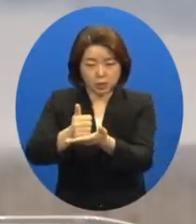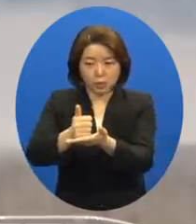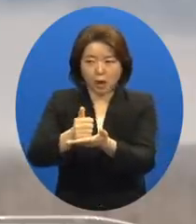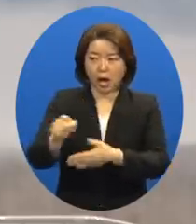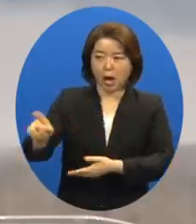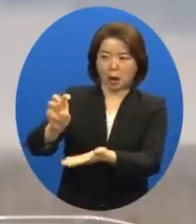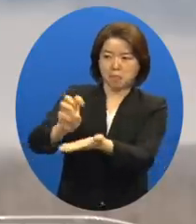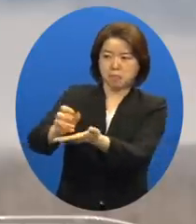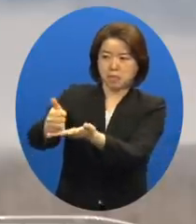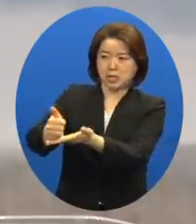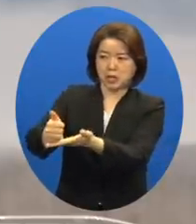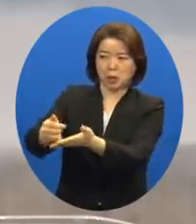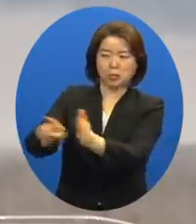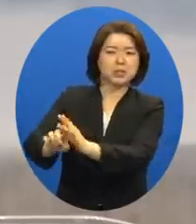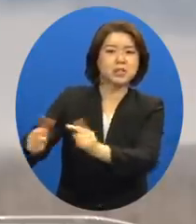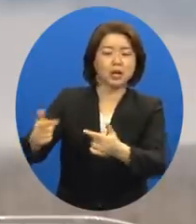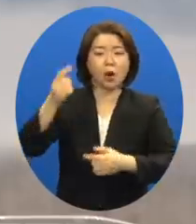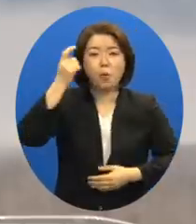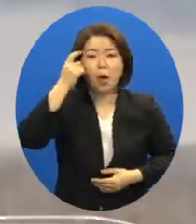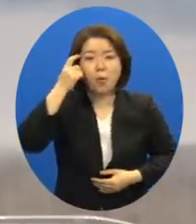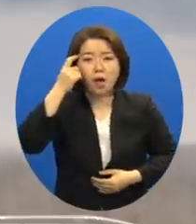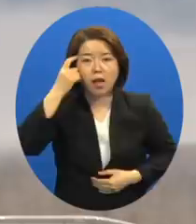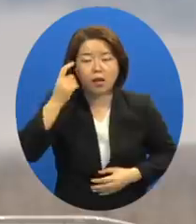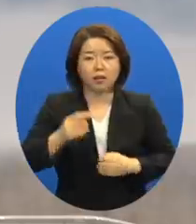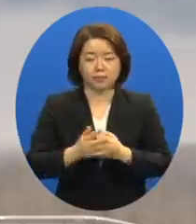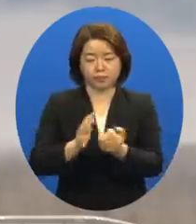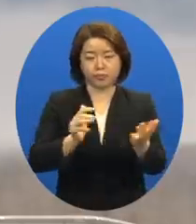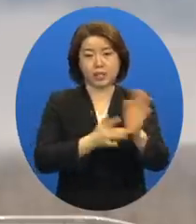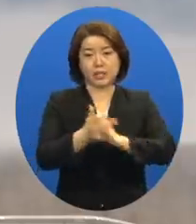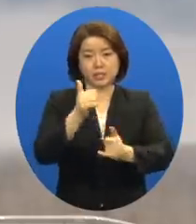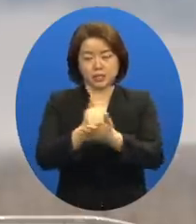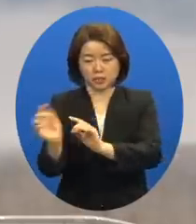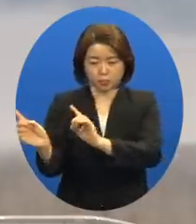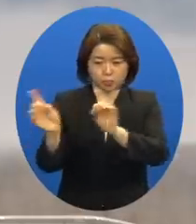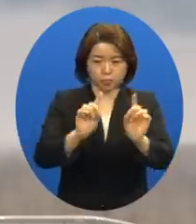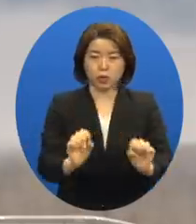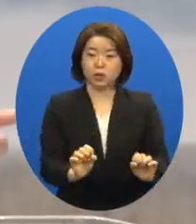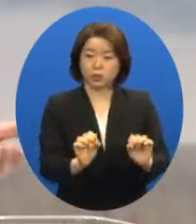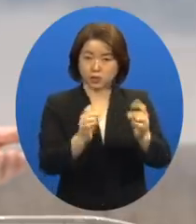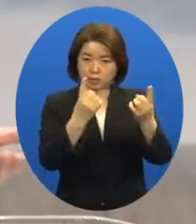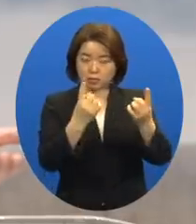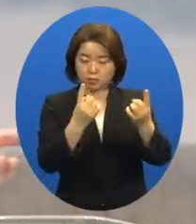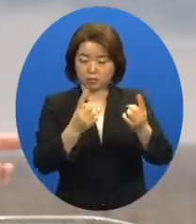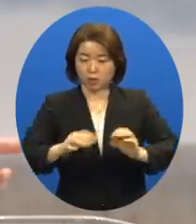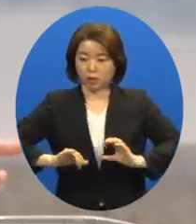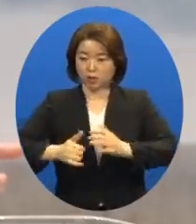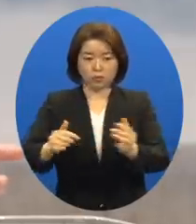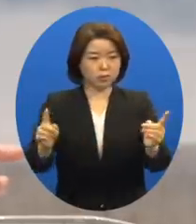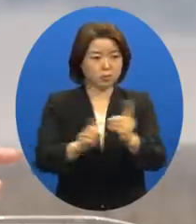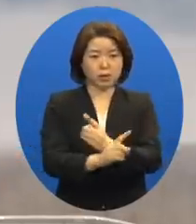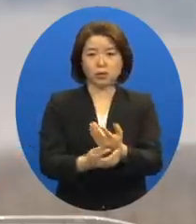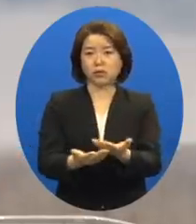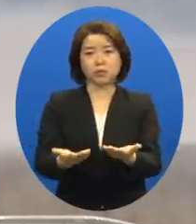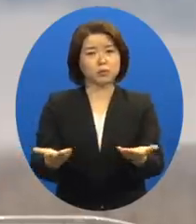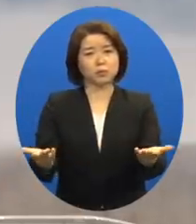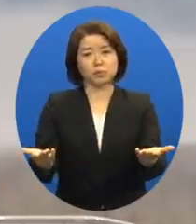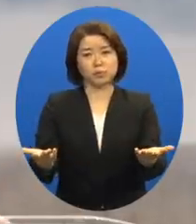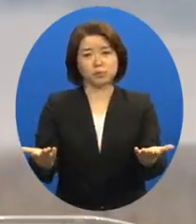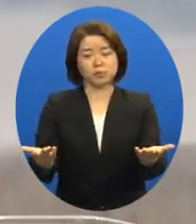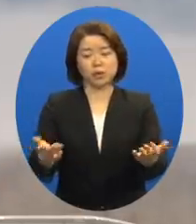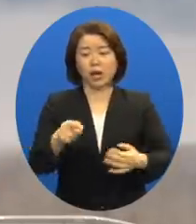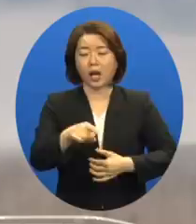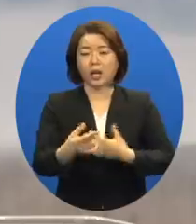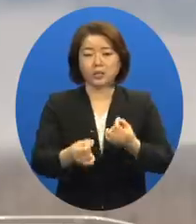믿지 않는 겁니다. 왜? 예수님의 부활로 인해서 세상 달라진 게 없잖아.